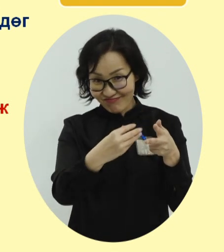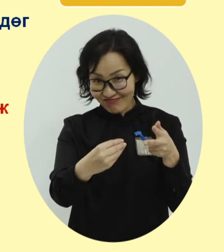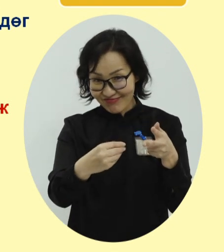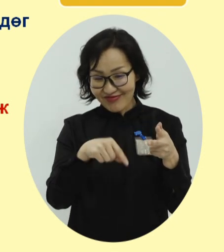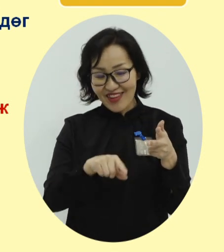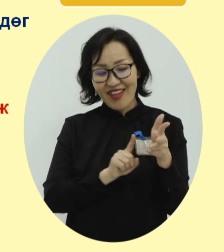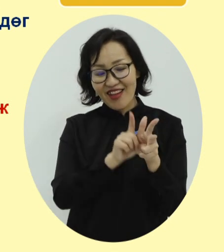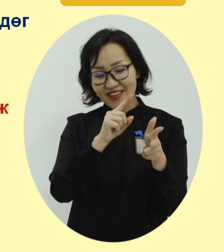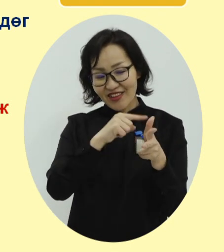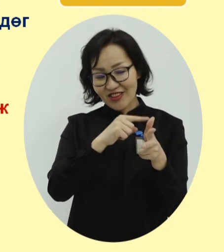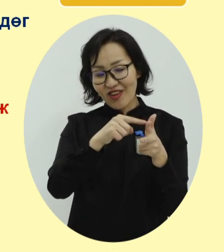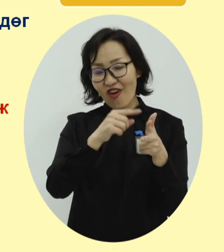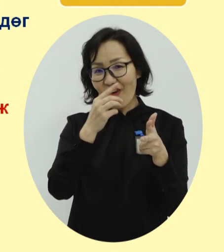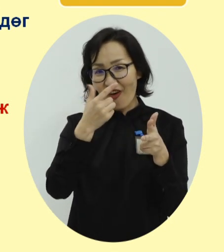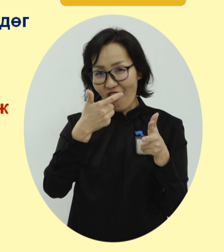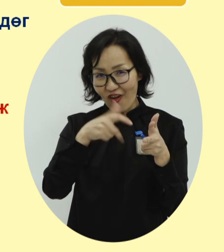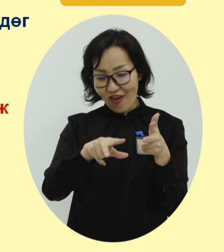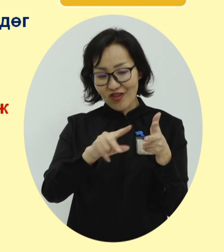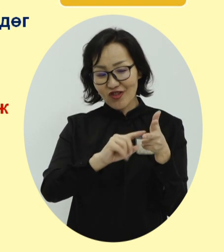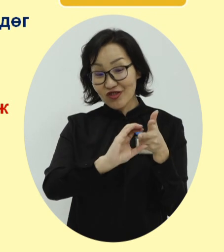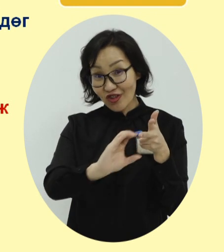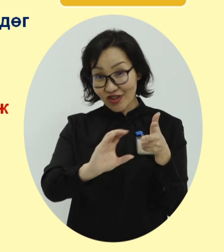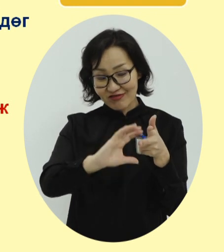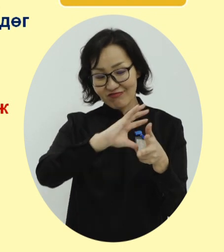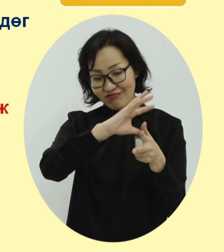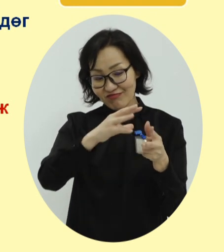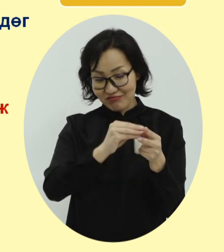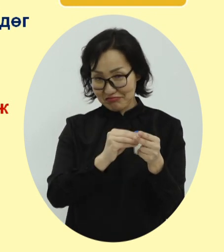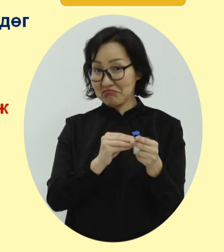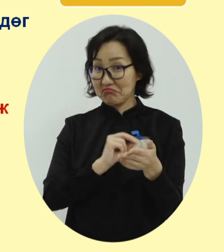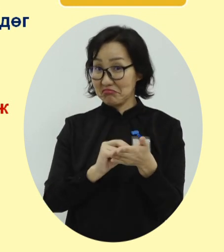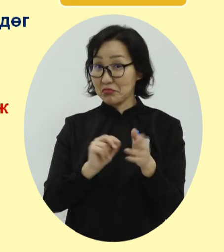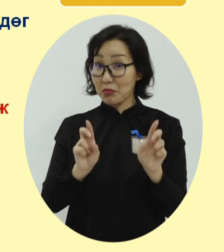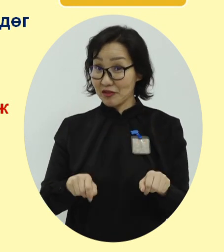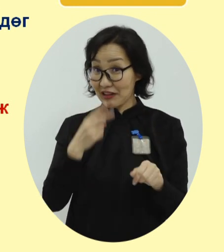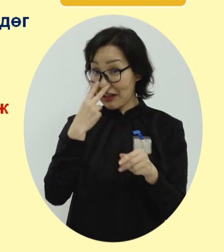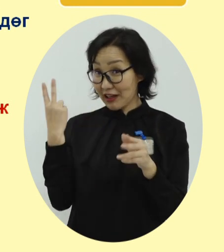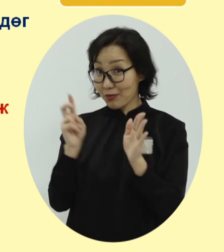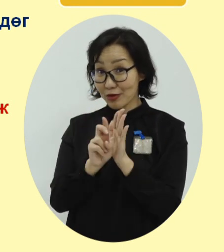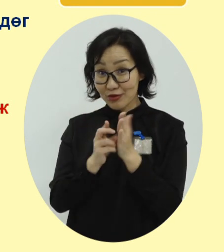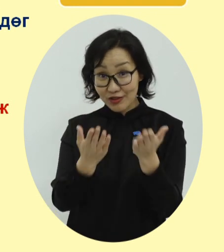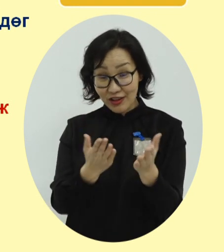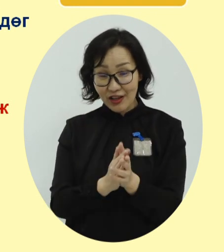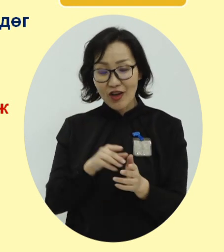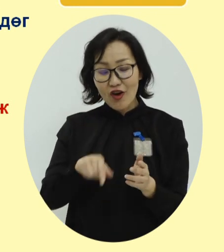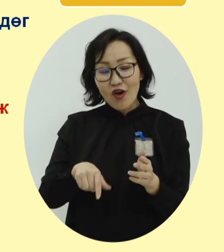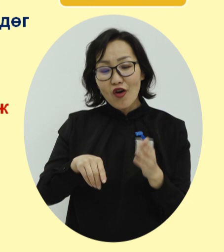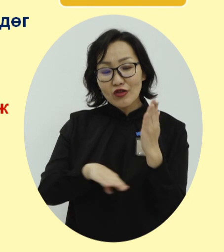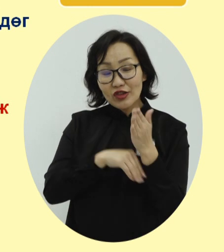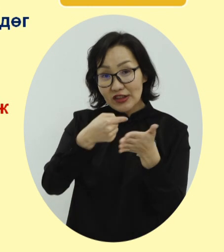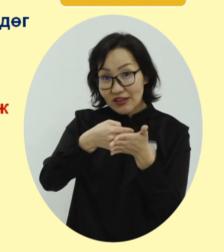маань эхлэл, гол, төгсгөл гэсэн бүтцэдтэй байдгийг эндээс гарч болох юм. Өөрөөр хэлбэл